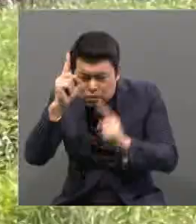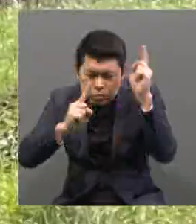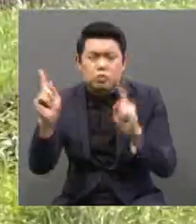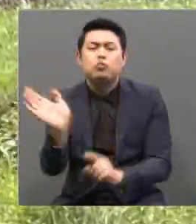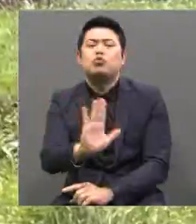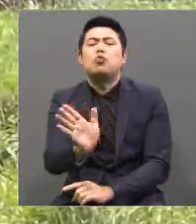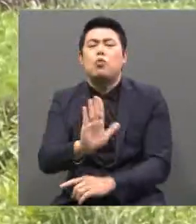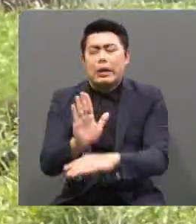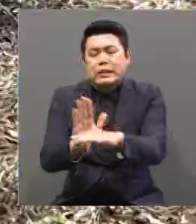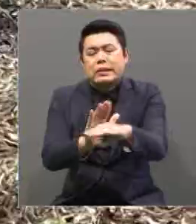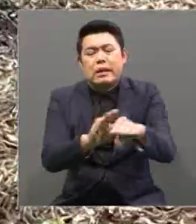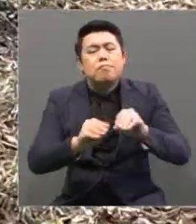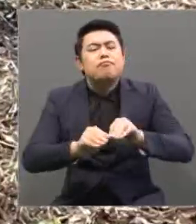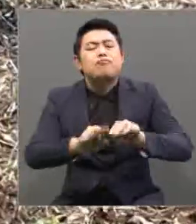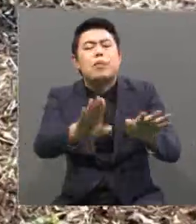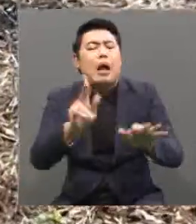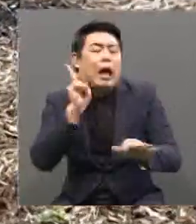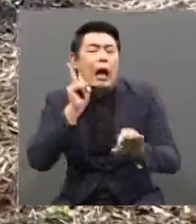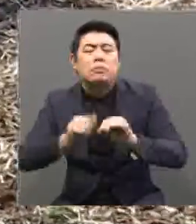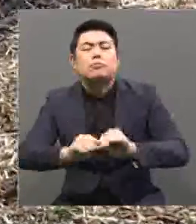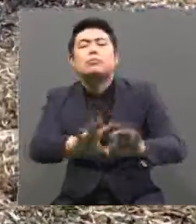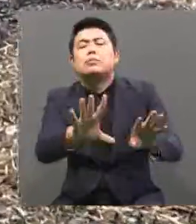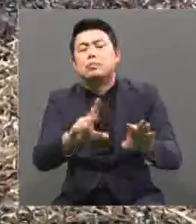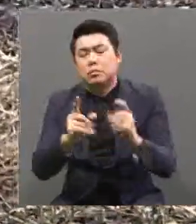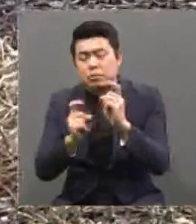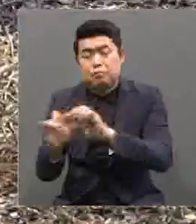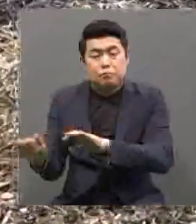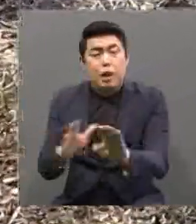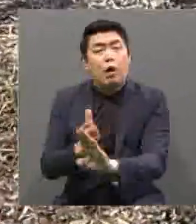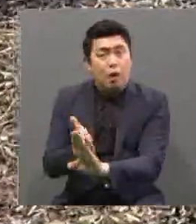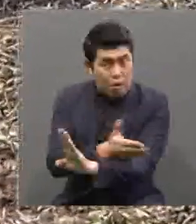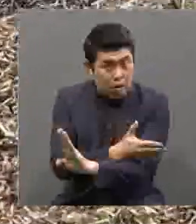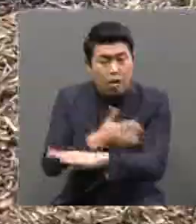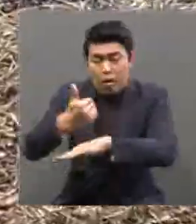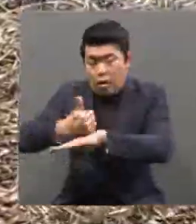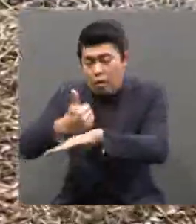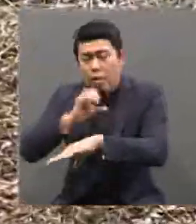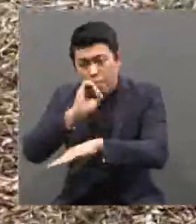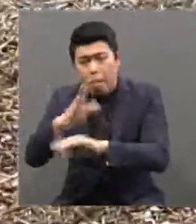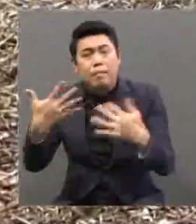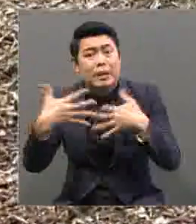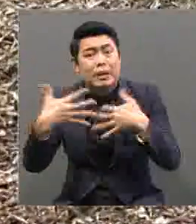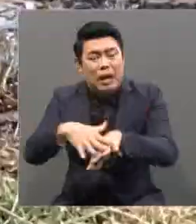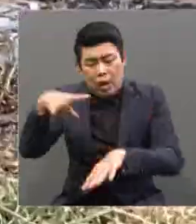ความตื่นตระหนกตกใจแล้วก็เพื่อความไม่ประมาทคือก็เป็นการเตรียมความพร้อมเอาไว้นะคะทางผู้ว่าก็บอกมีการประ